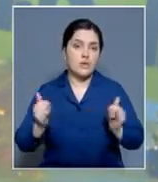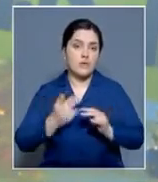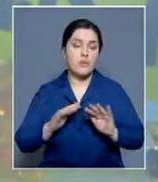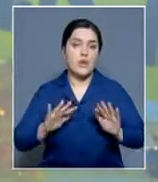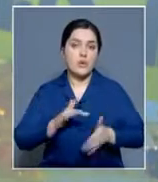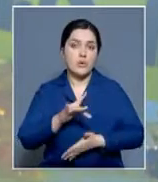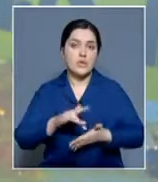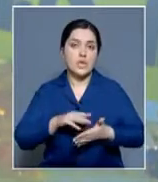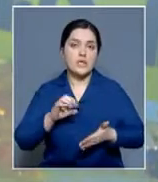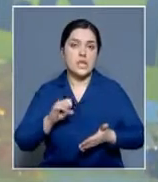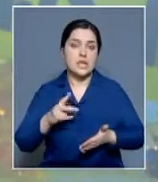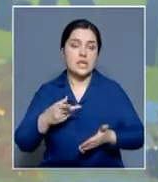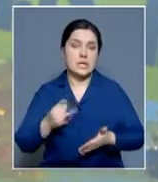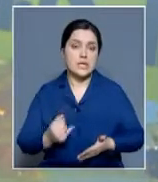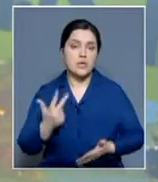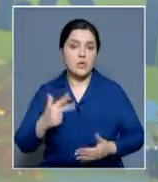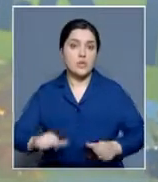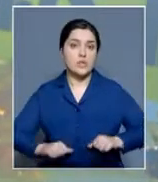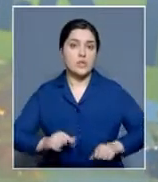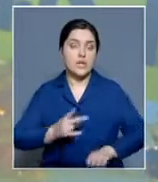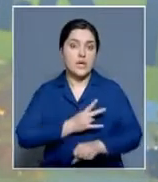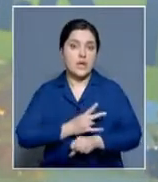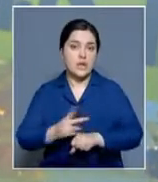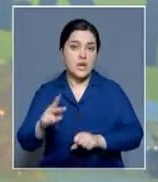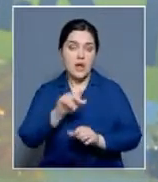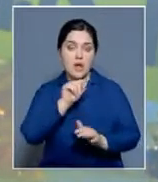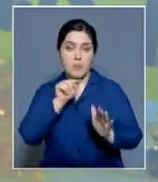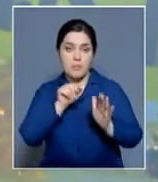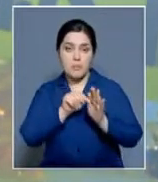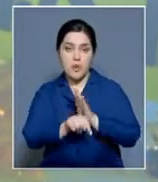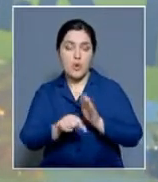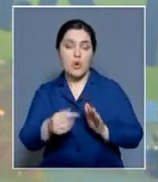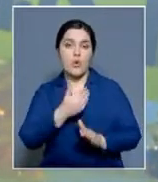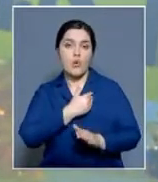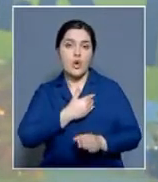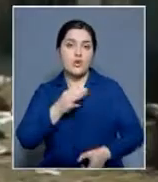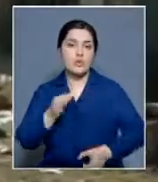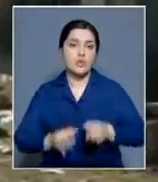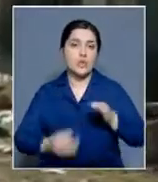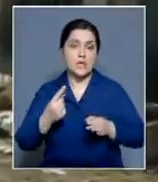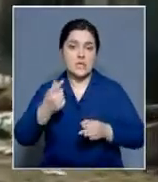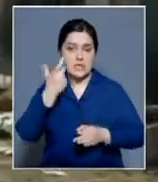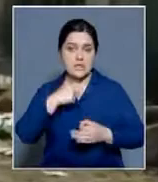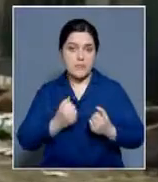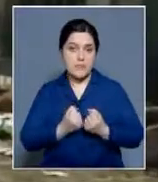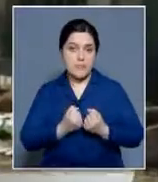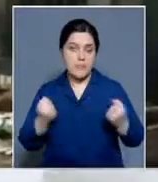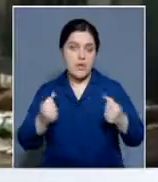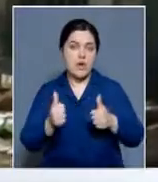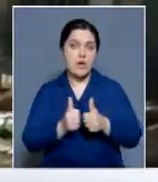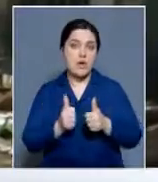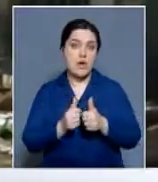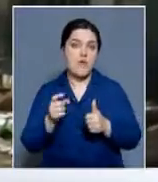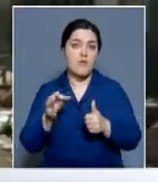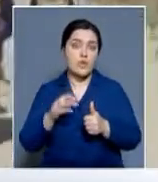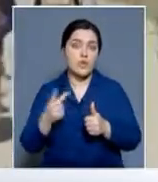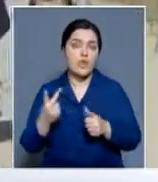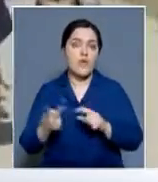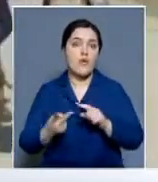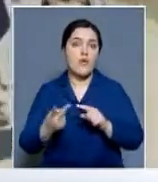городе Танги. Трое террористов попытались проникнуть в здание местного суда. Один из них подорвал себя у главного входа, двое других открыли